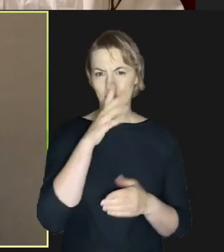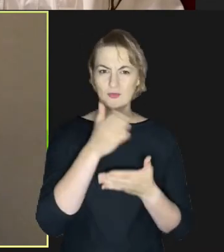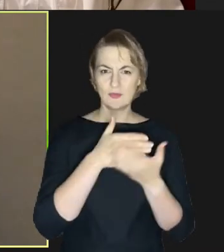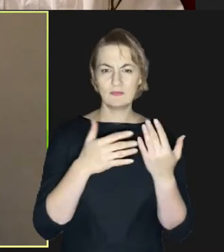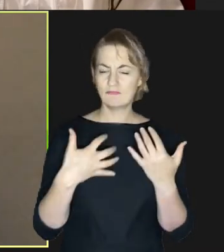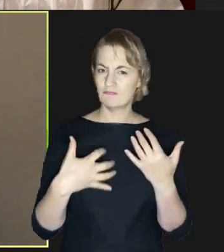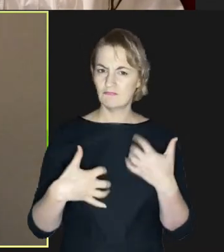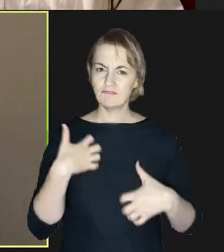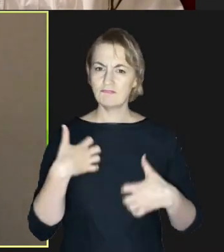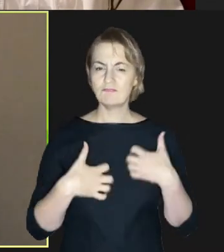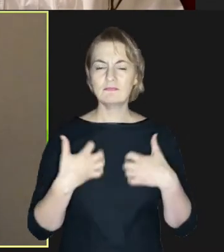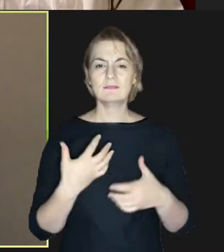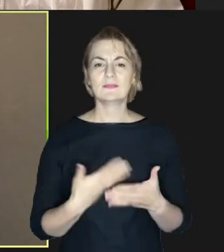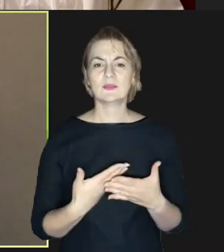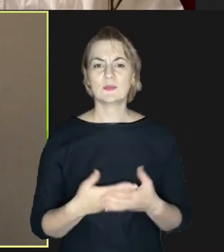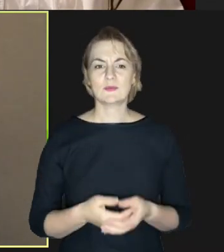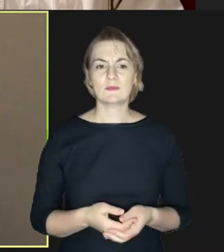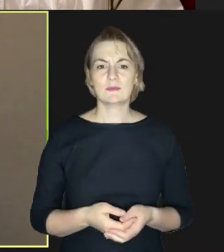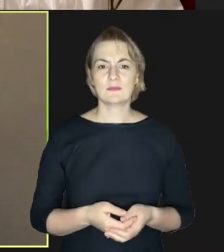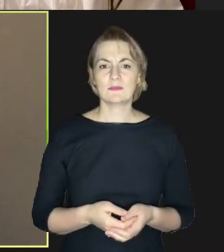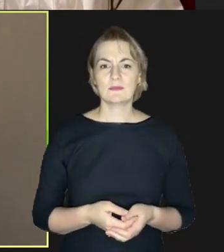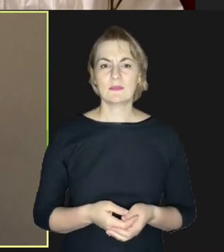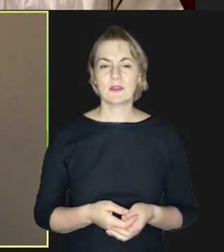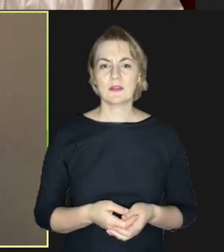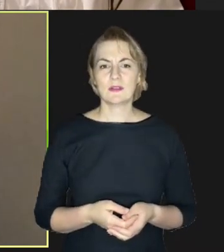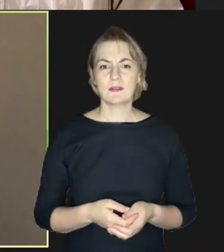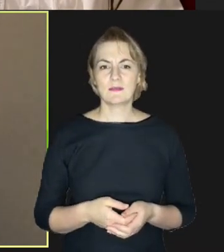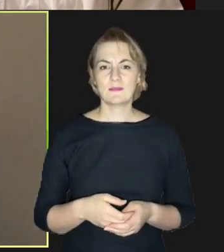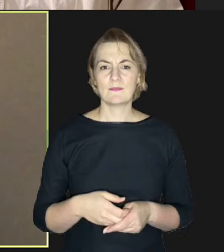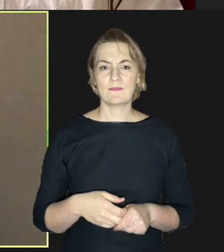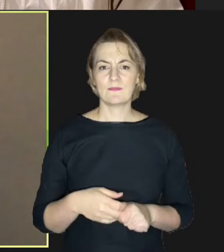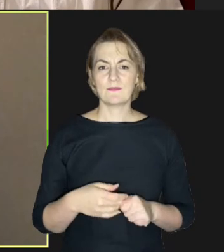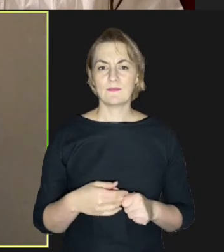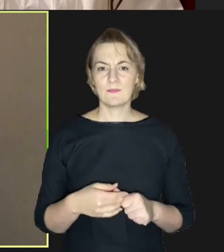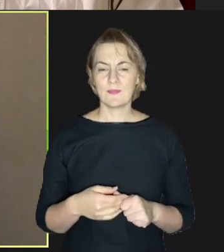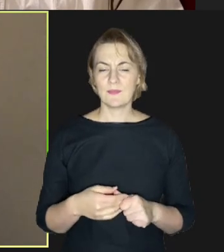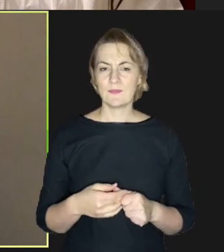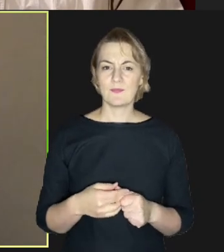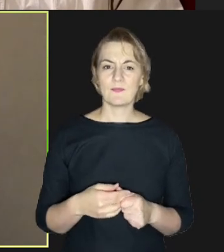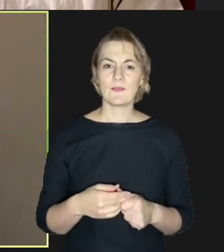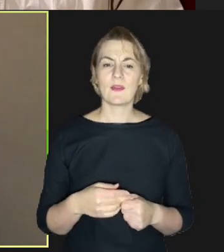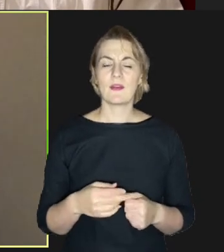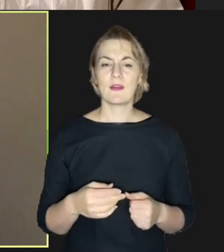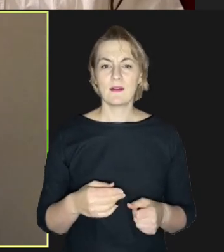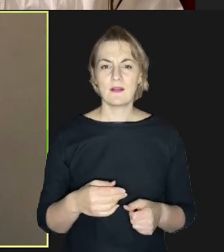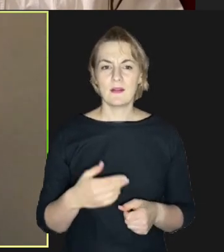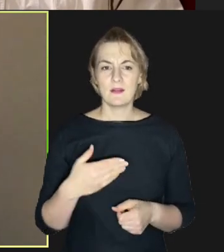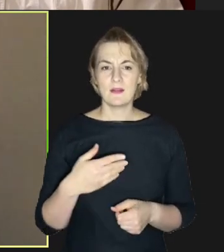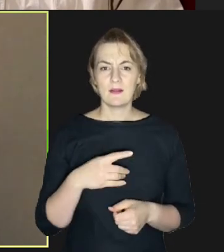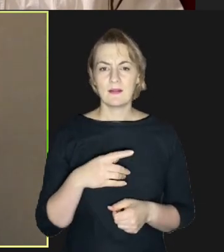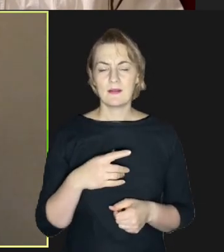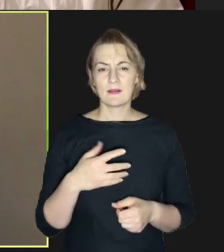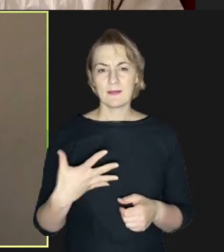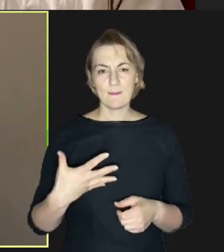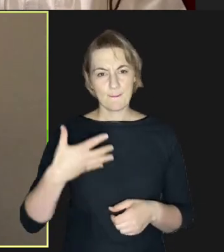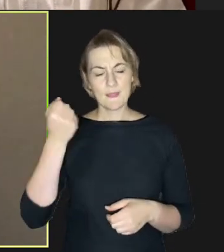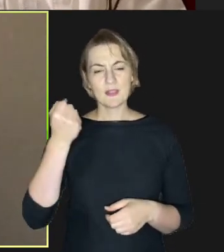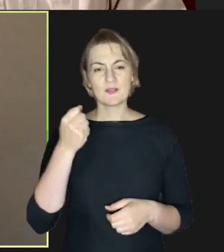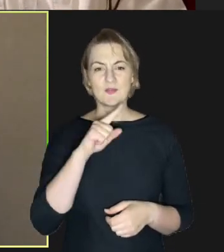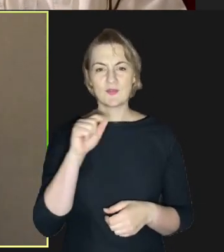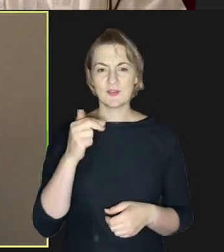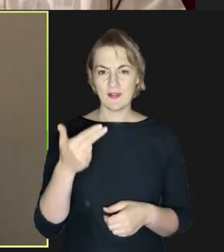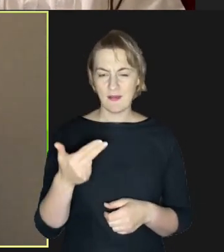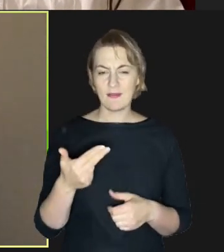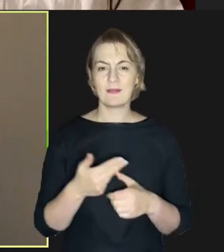że Sansen Nim, taki koreański mistrz Zen, który tu założył zresztą świetną,